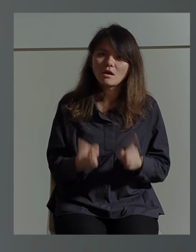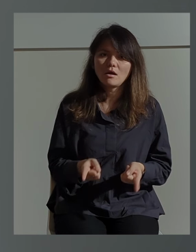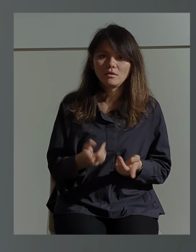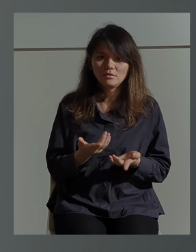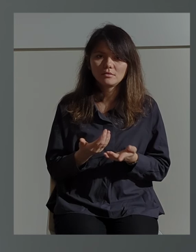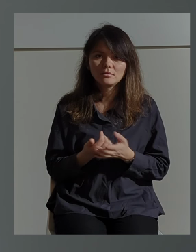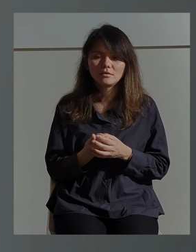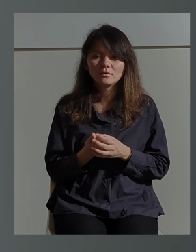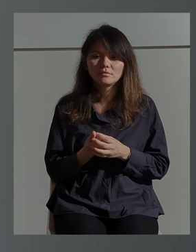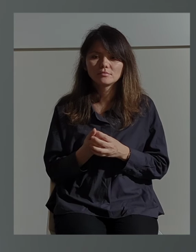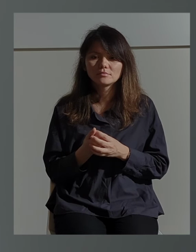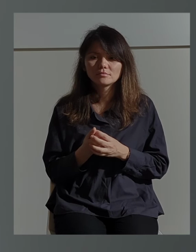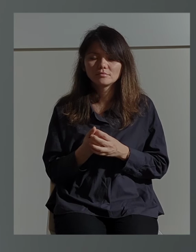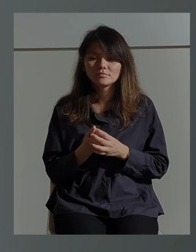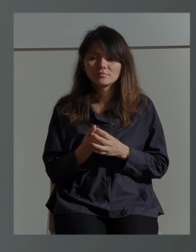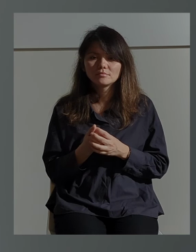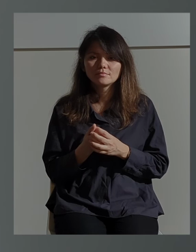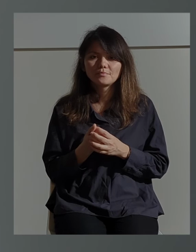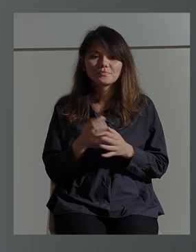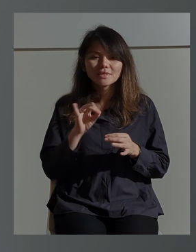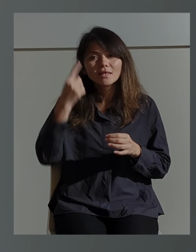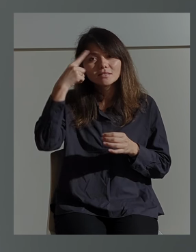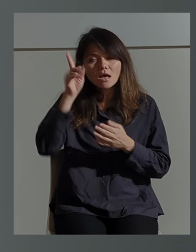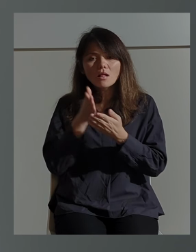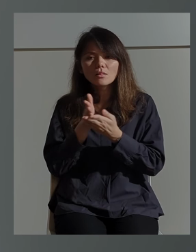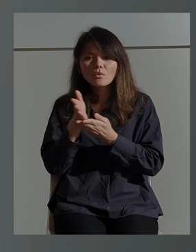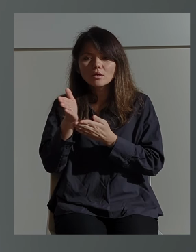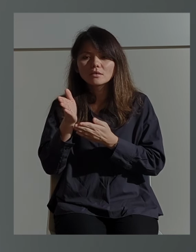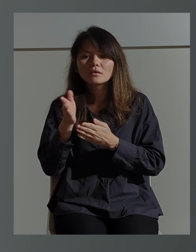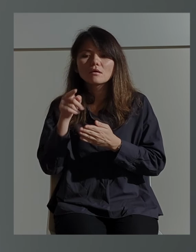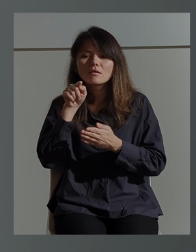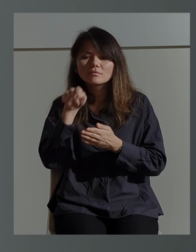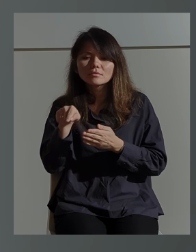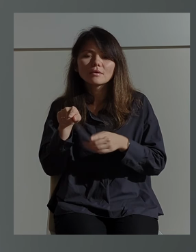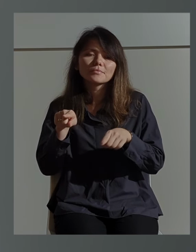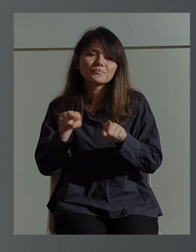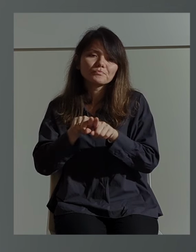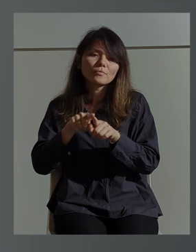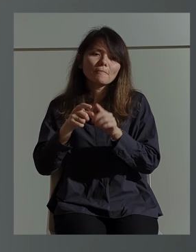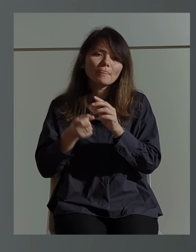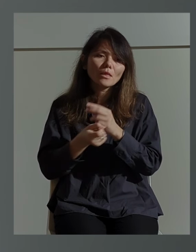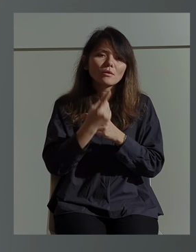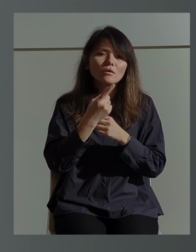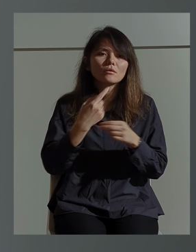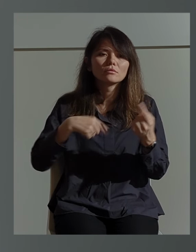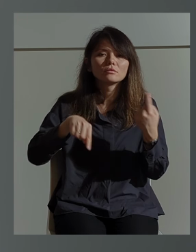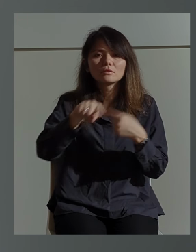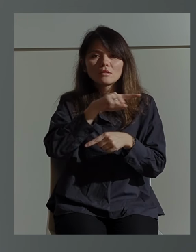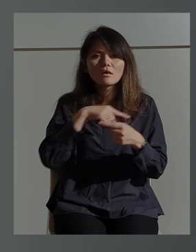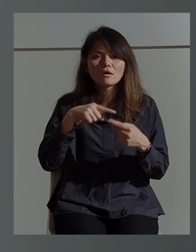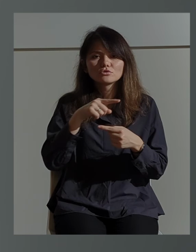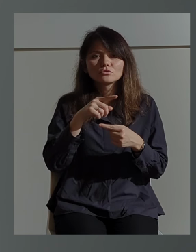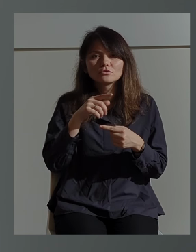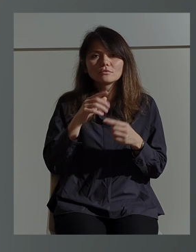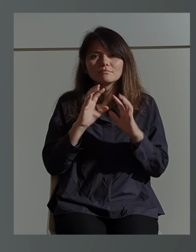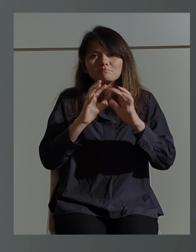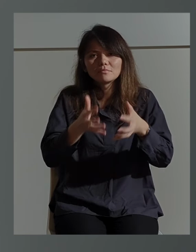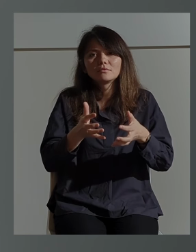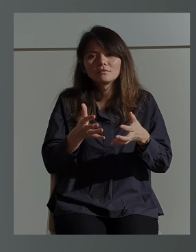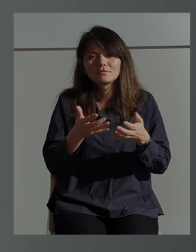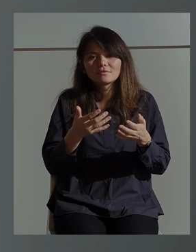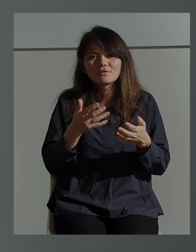иное и вот идеология она образует нашу айкумен наш Космос